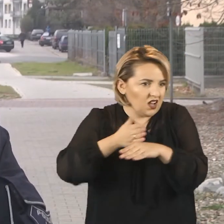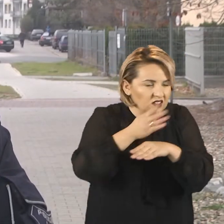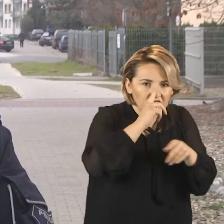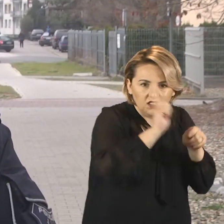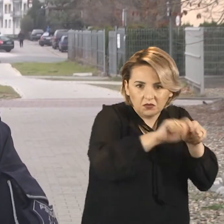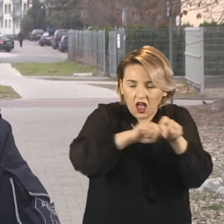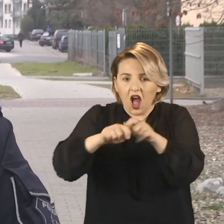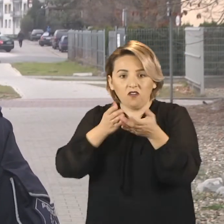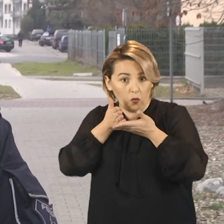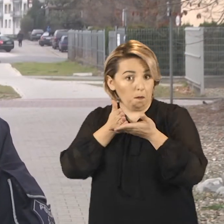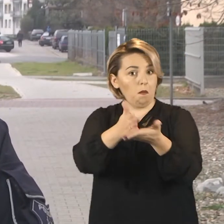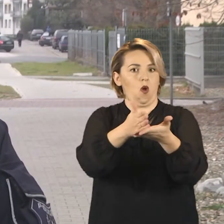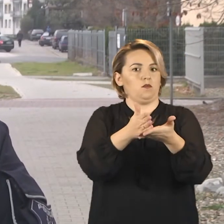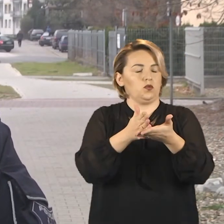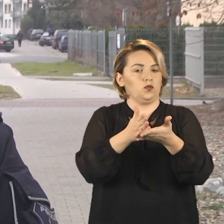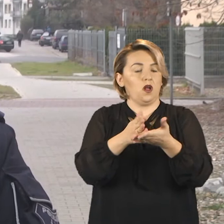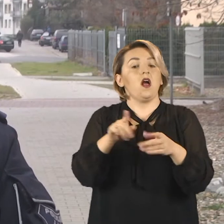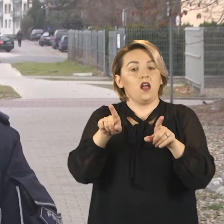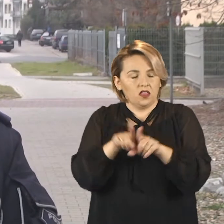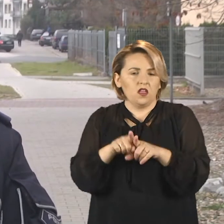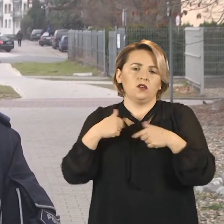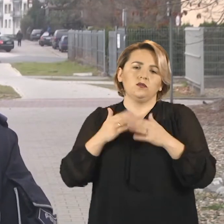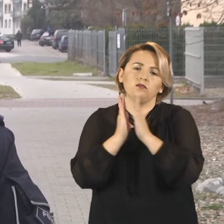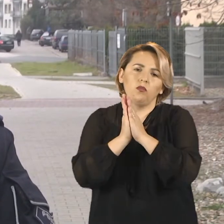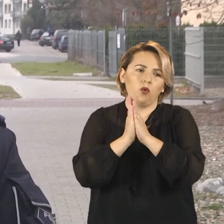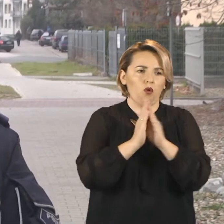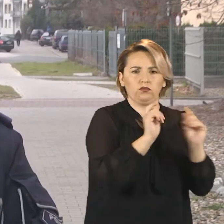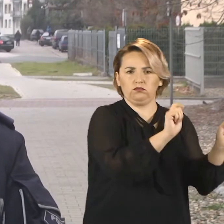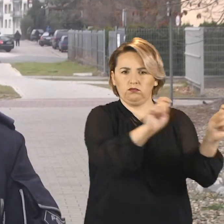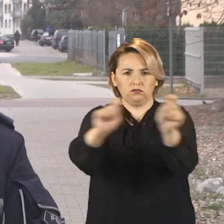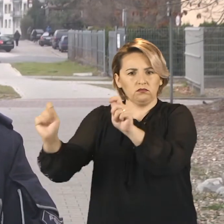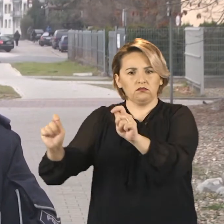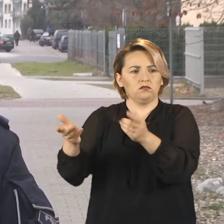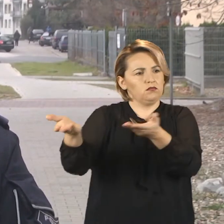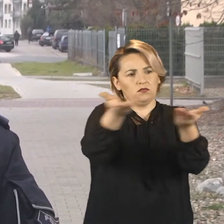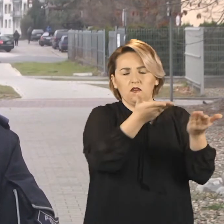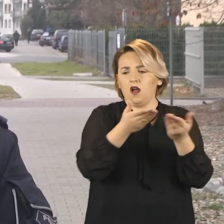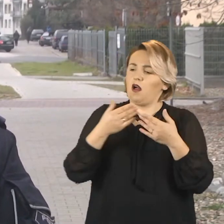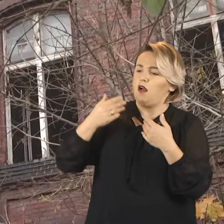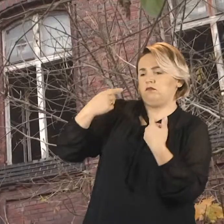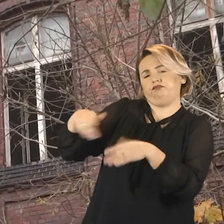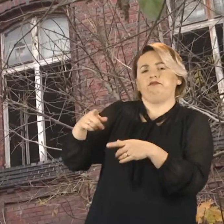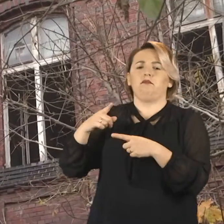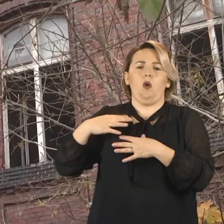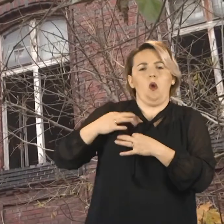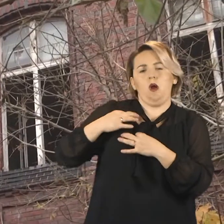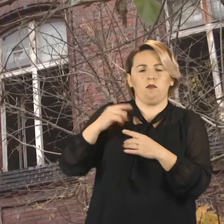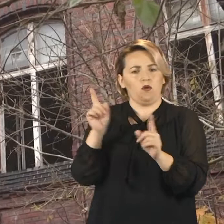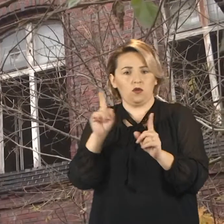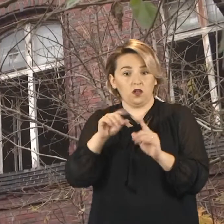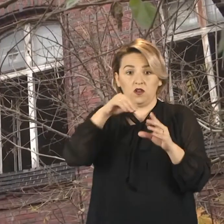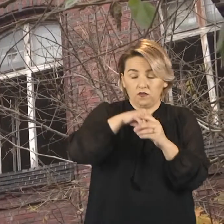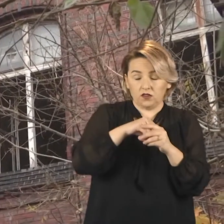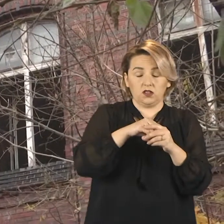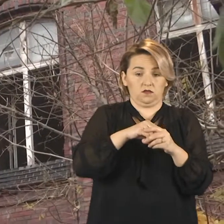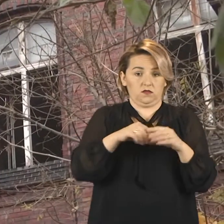pomoc i tutaj też z korzystając z okazji apelujemy do wszystkich mieszkańców by nie pozostali obojętni coraz pierwszego listopada